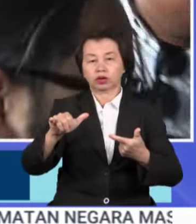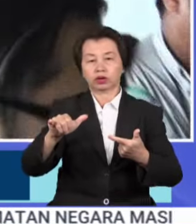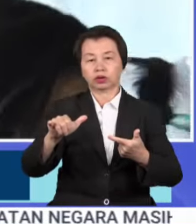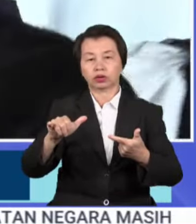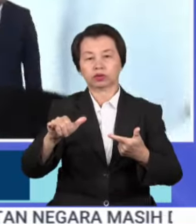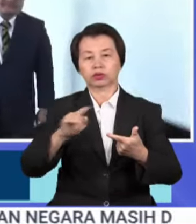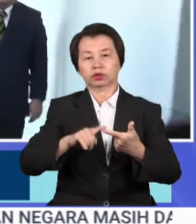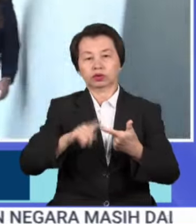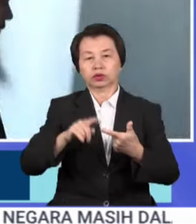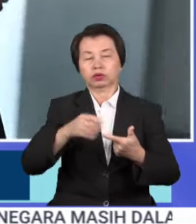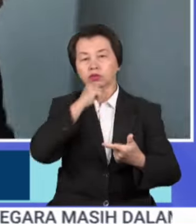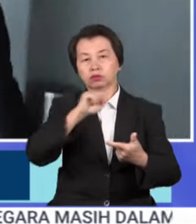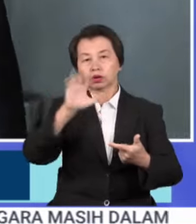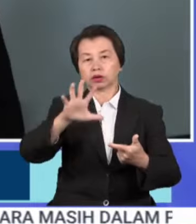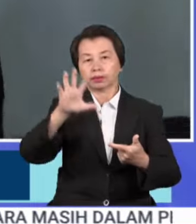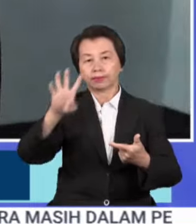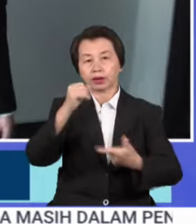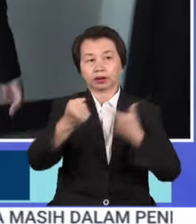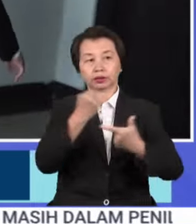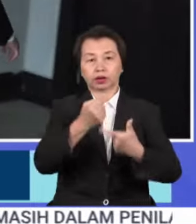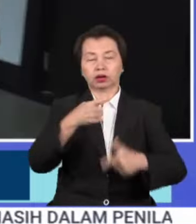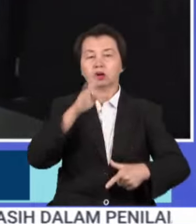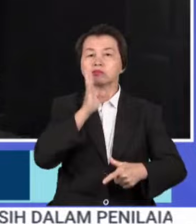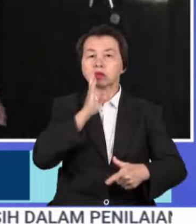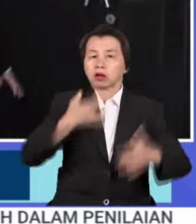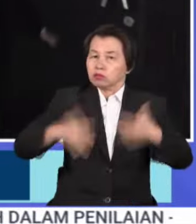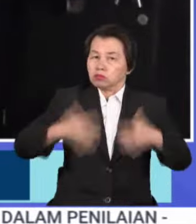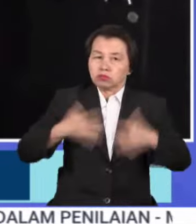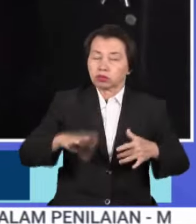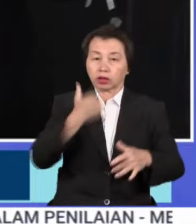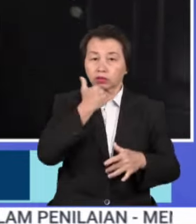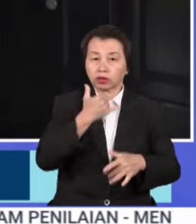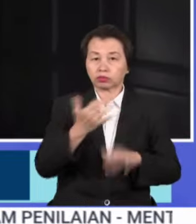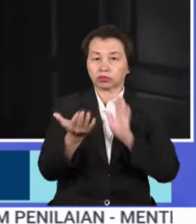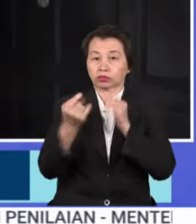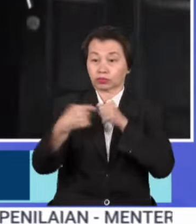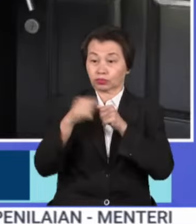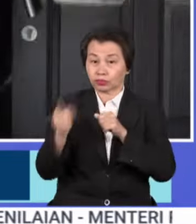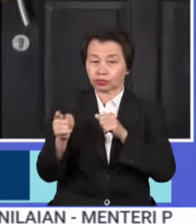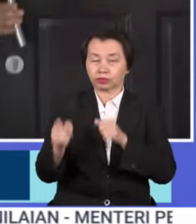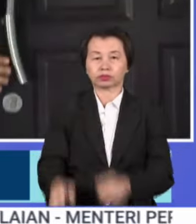Muhammad Nasir, 54 tahun, mengaku tidak bersalah terhadap pertuduhan itu.